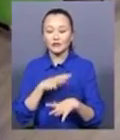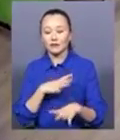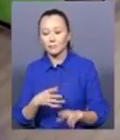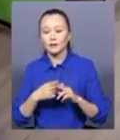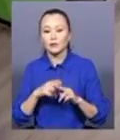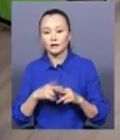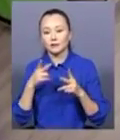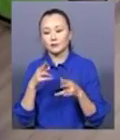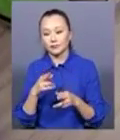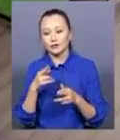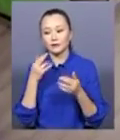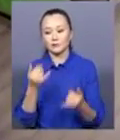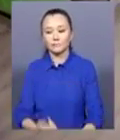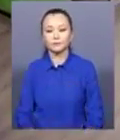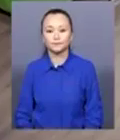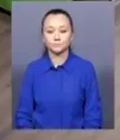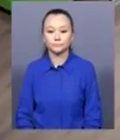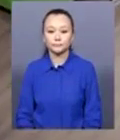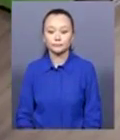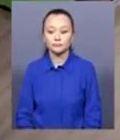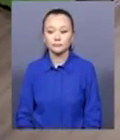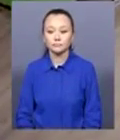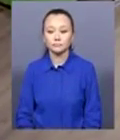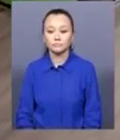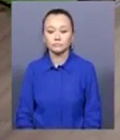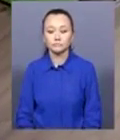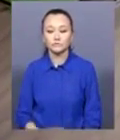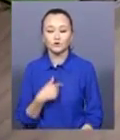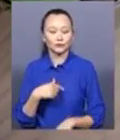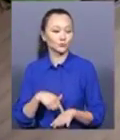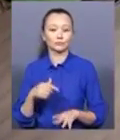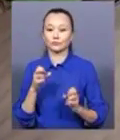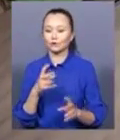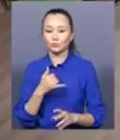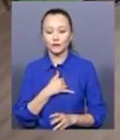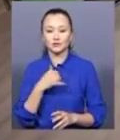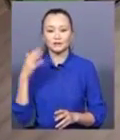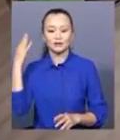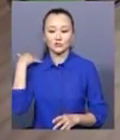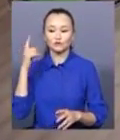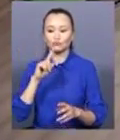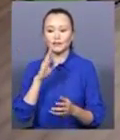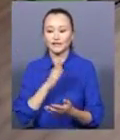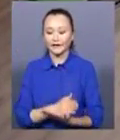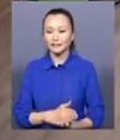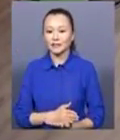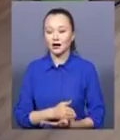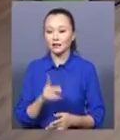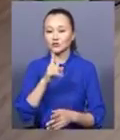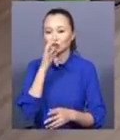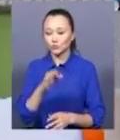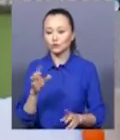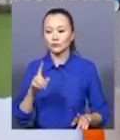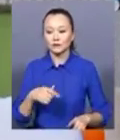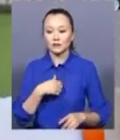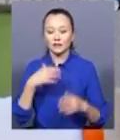упражнение именно для этого. Вот. Вот честно, я вот чувствую, как у меня вот сзади вот что-то есть, но вот скажу, что